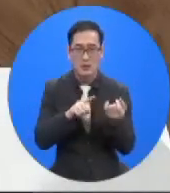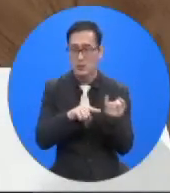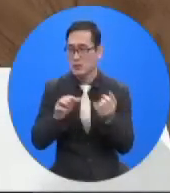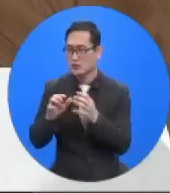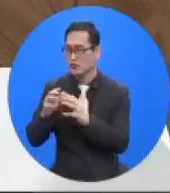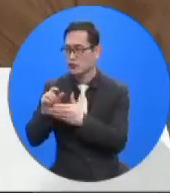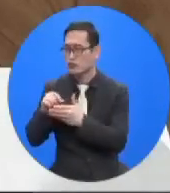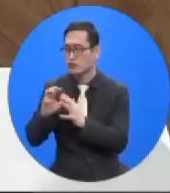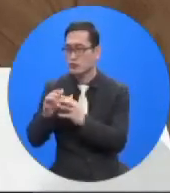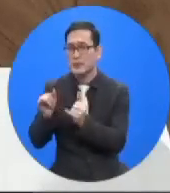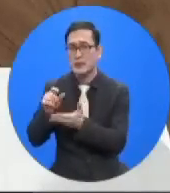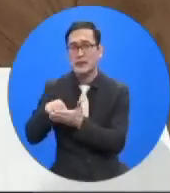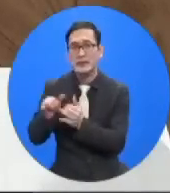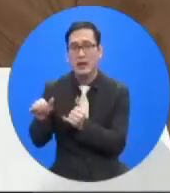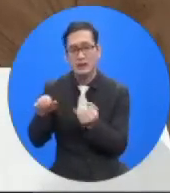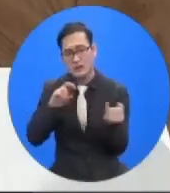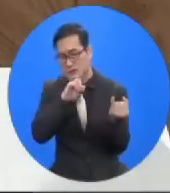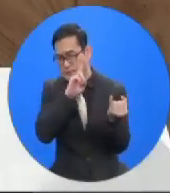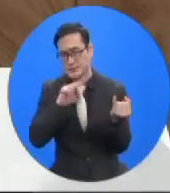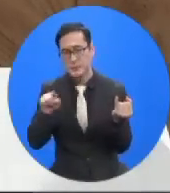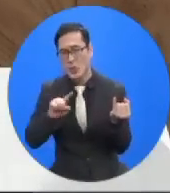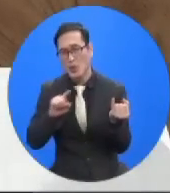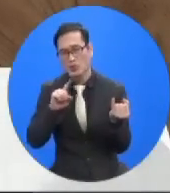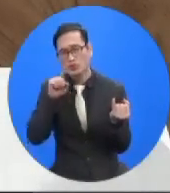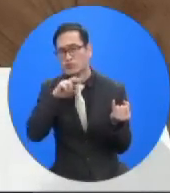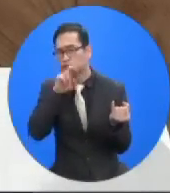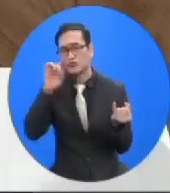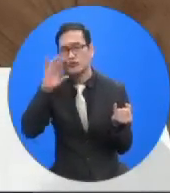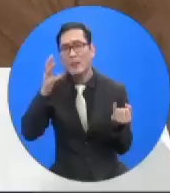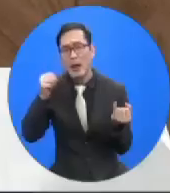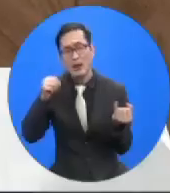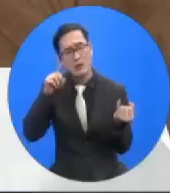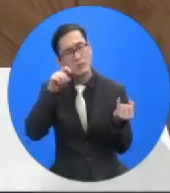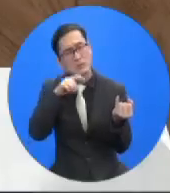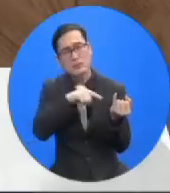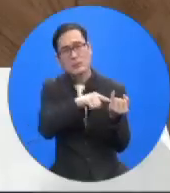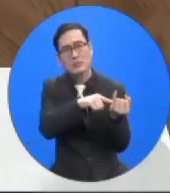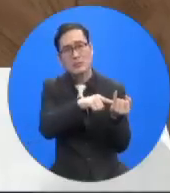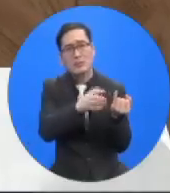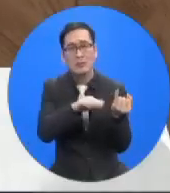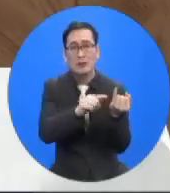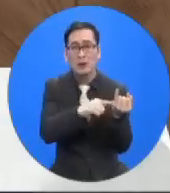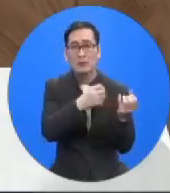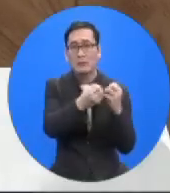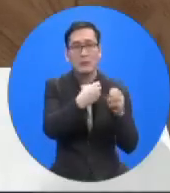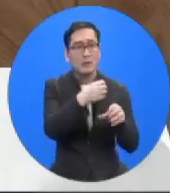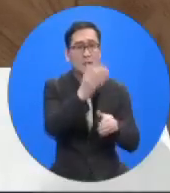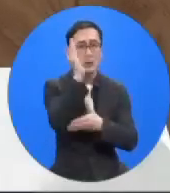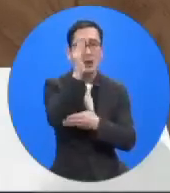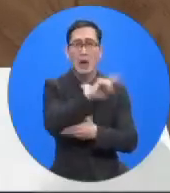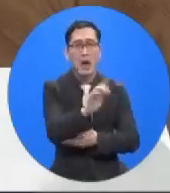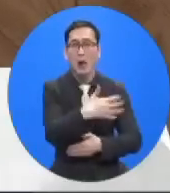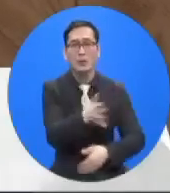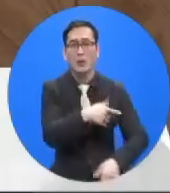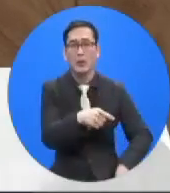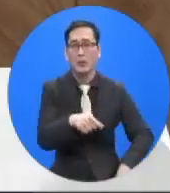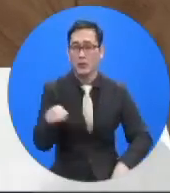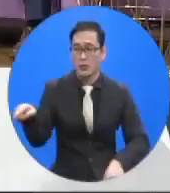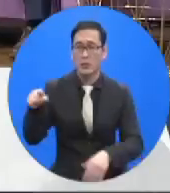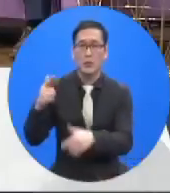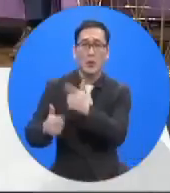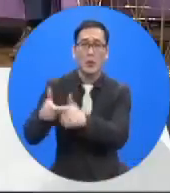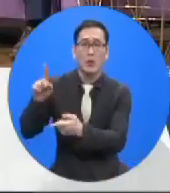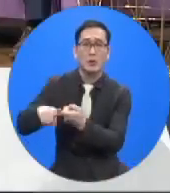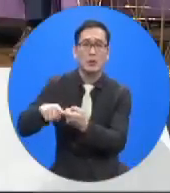질문도 받지 않으면서 빙상계 얘기만 저렇게 하고 가시는데도 당황스러운 느낌이 들 수밖에 없고 예. 과연 어제